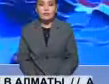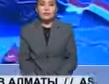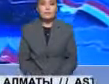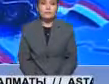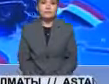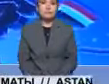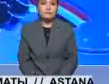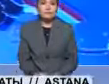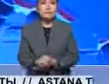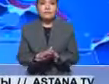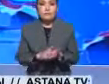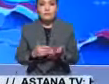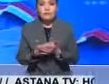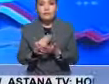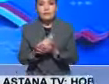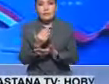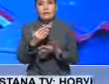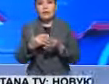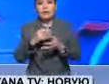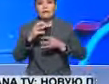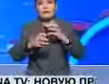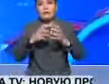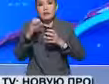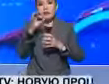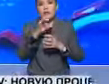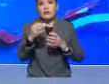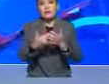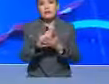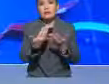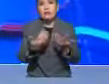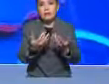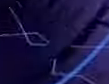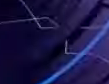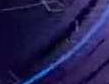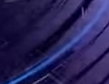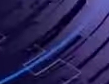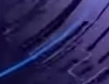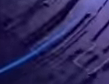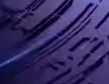Мы продолжаем выпуск. Далее о новостях в мире расскажет Дильназ Асикенова.